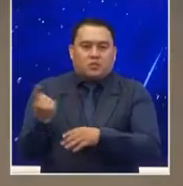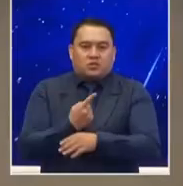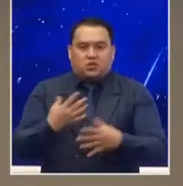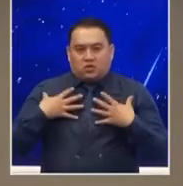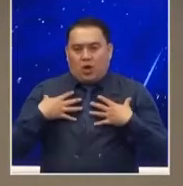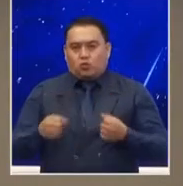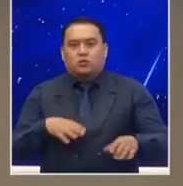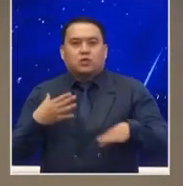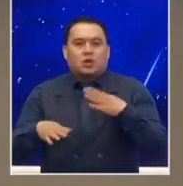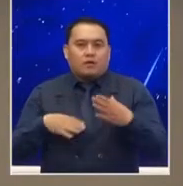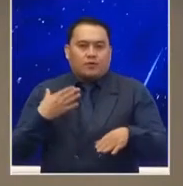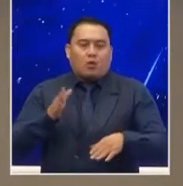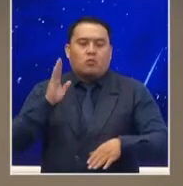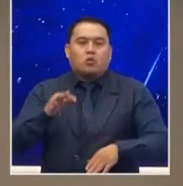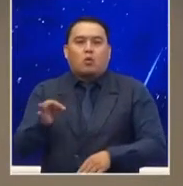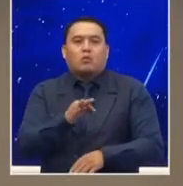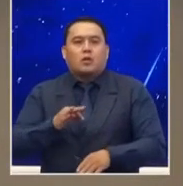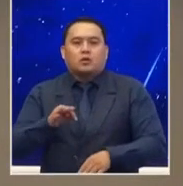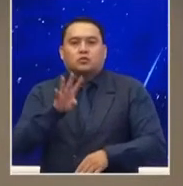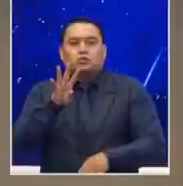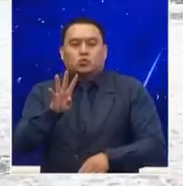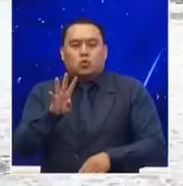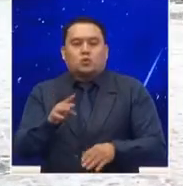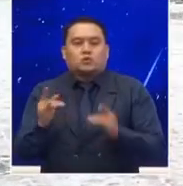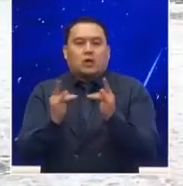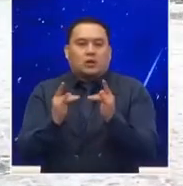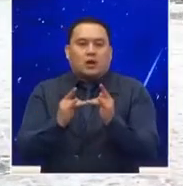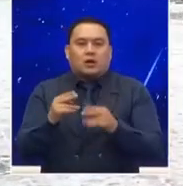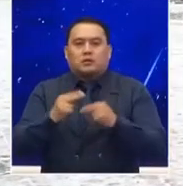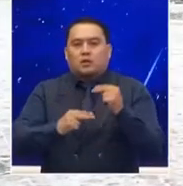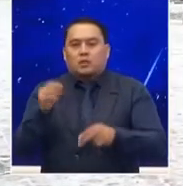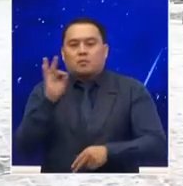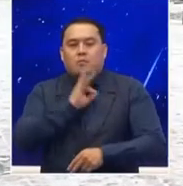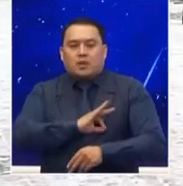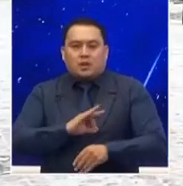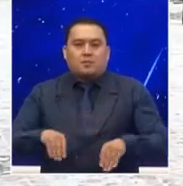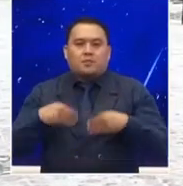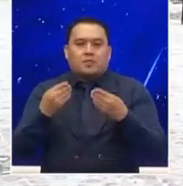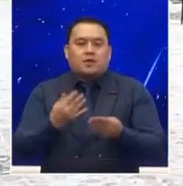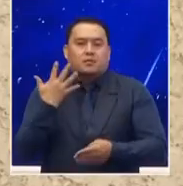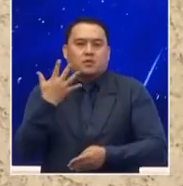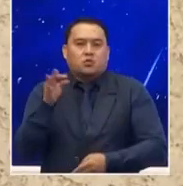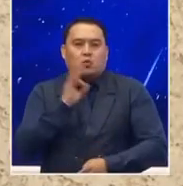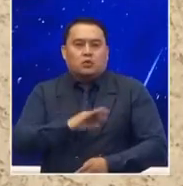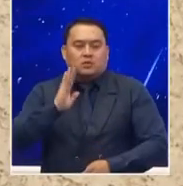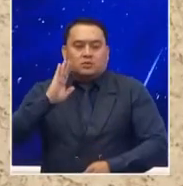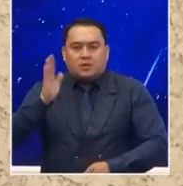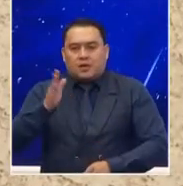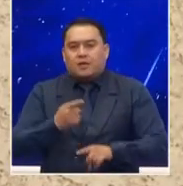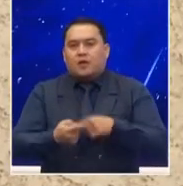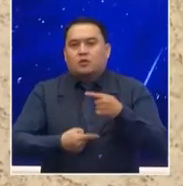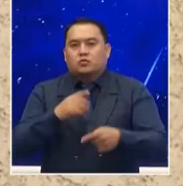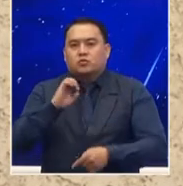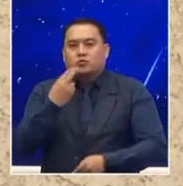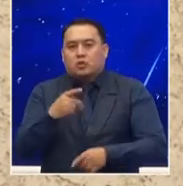саулықтарын шынықтырса дейді. Жалпы облыста бүгінде 4 жатақхана салынып пайдалануға берілді. Келер жыл тағы 5-еуі қолданысқа беріледі. Сондай-ақ